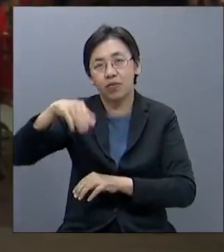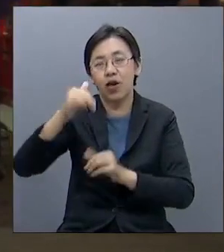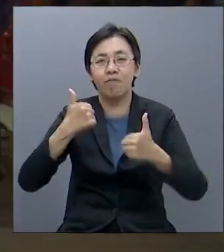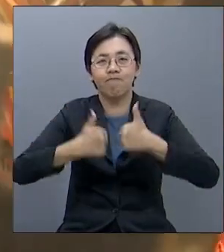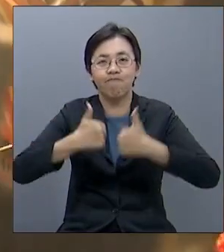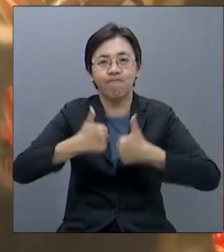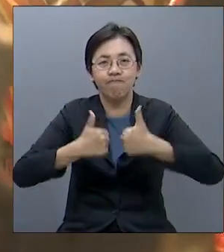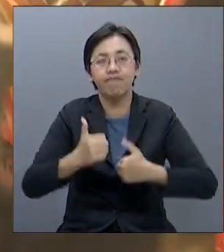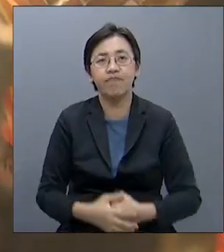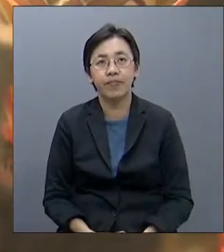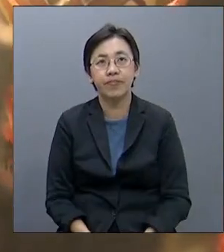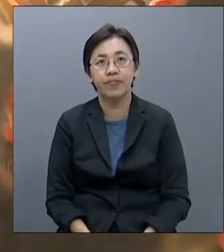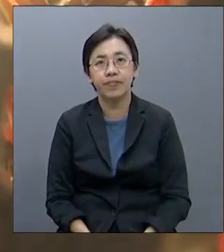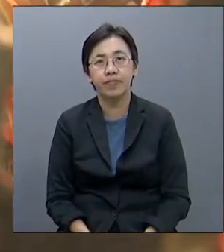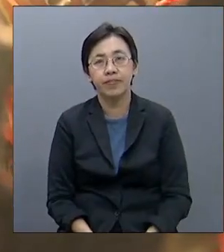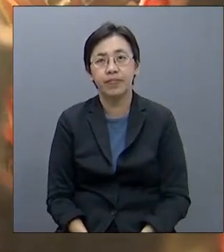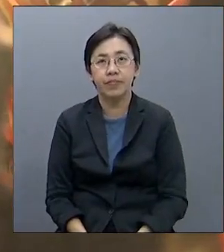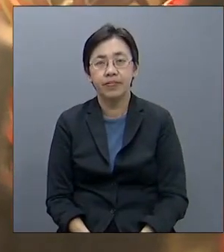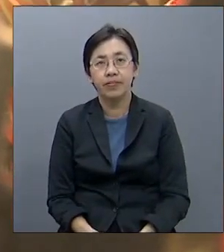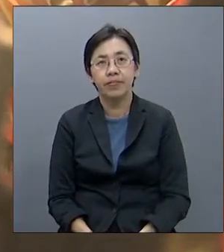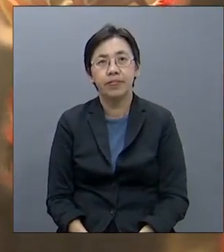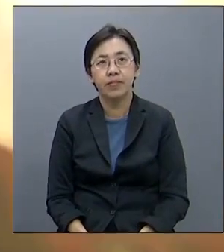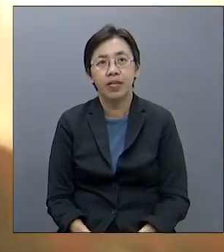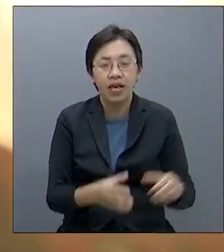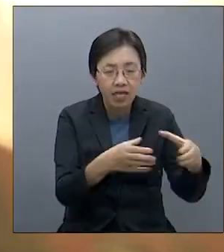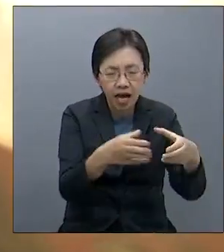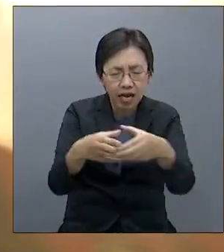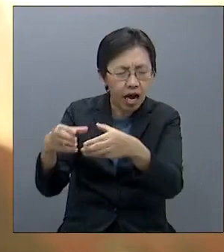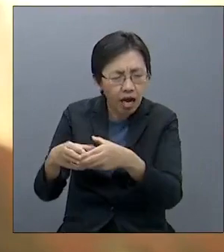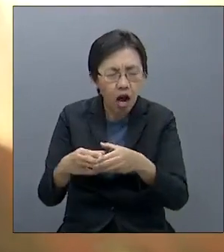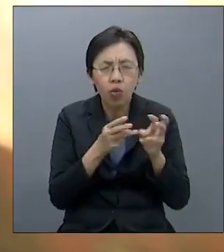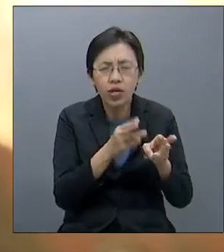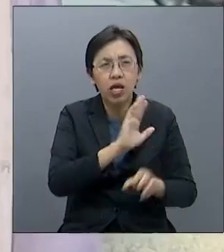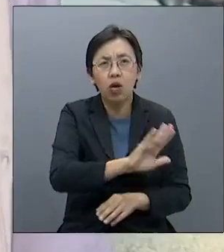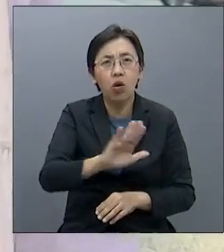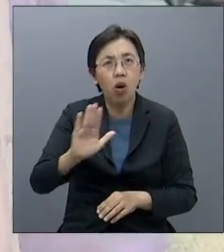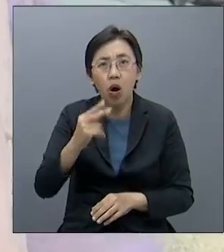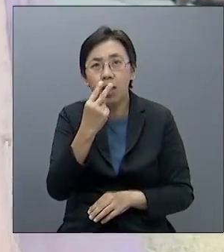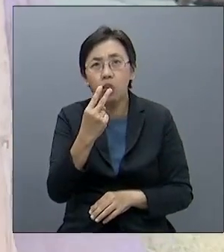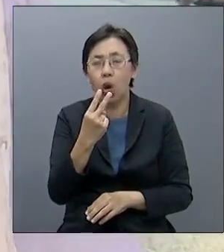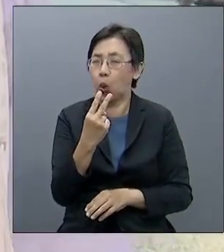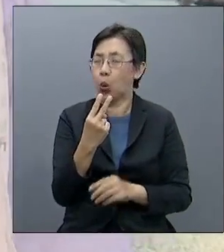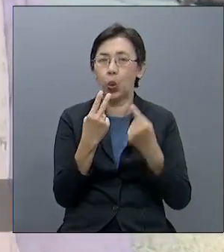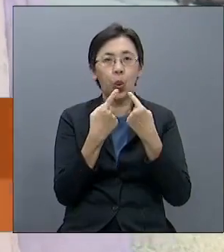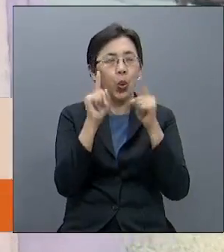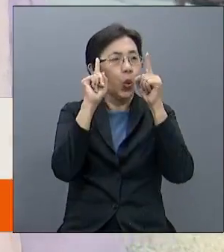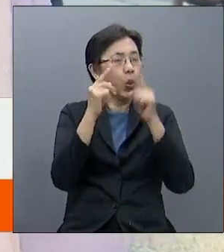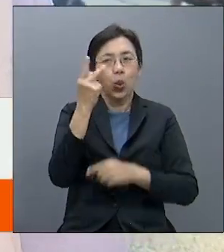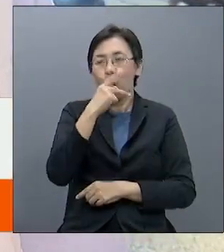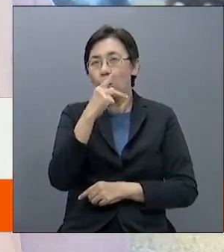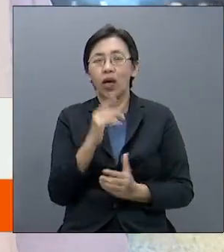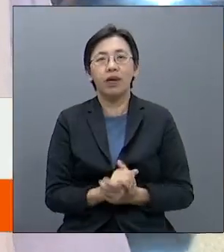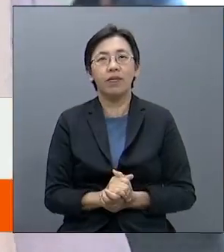บุญแต่ละคณะรูปแบบจะไม่เหมือนกันเลยครับตื่นตาตื่นใจคือว่า อย่างตัวพระรามเนี่